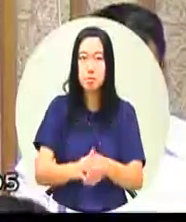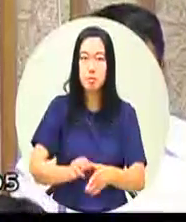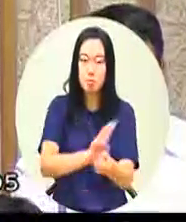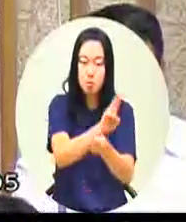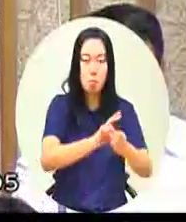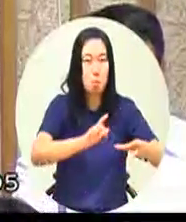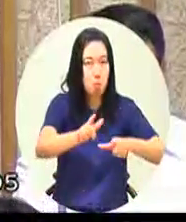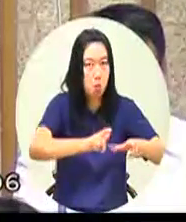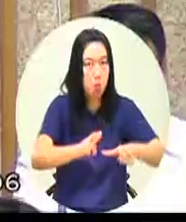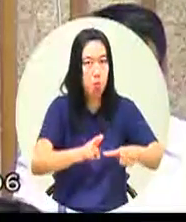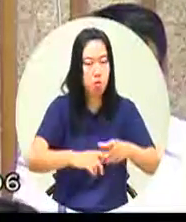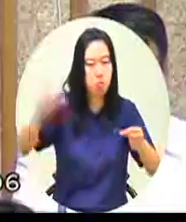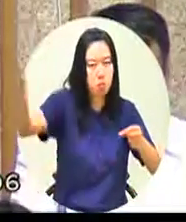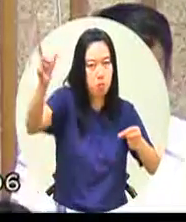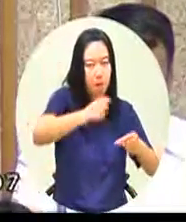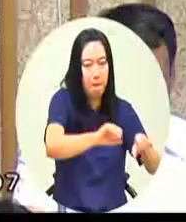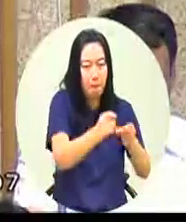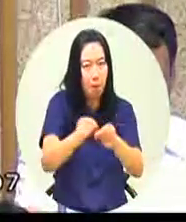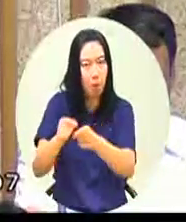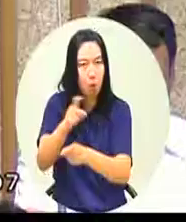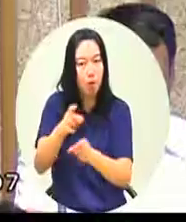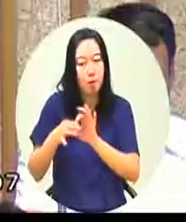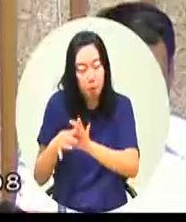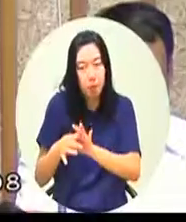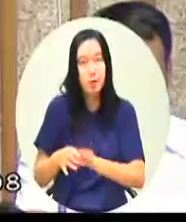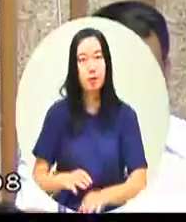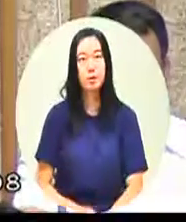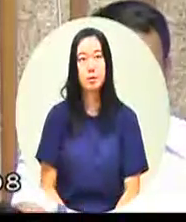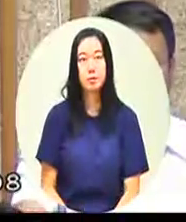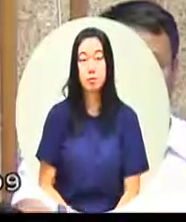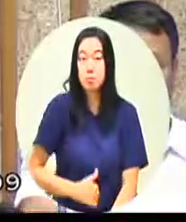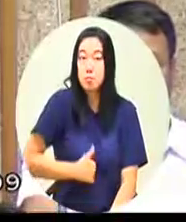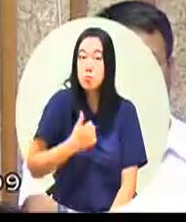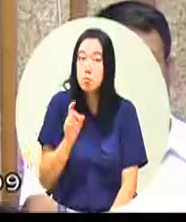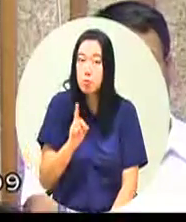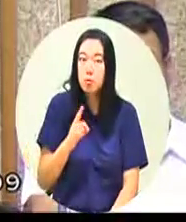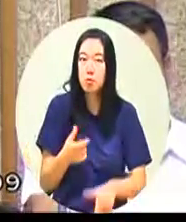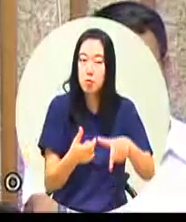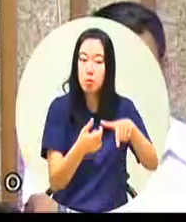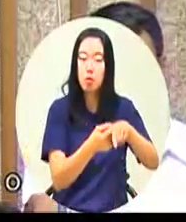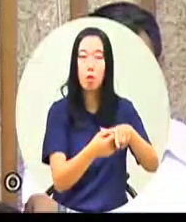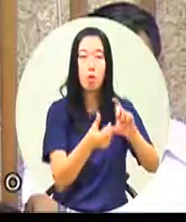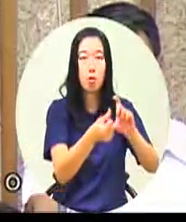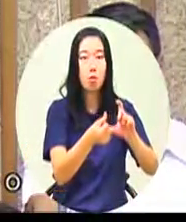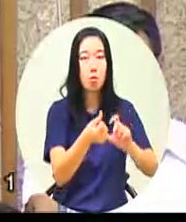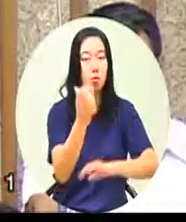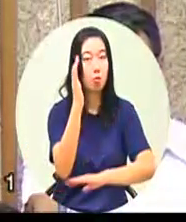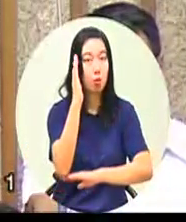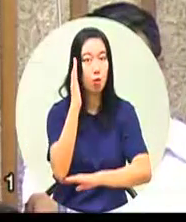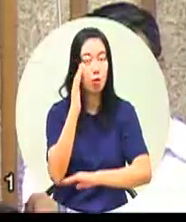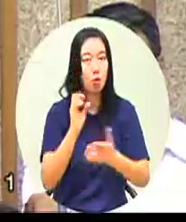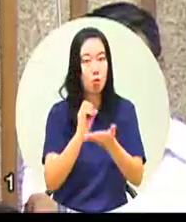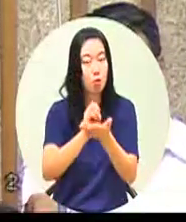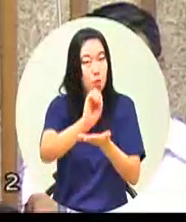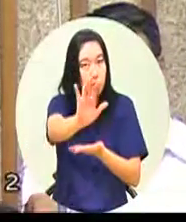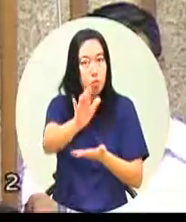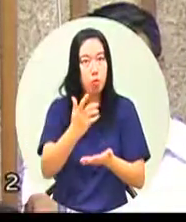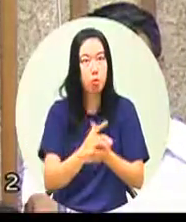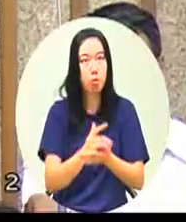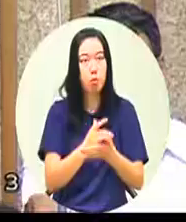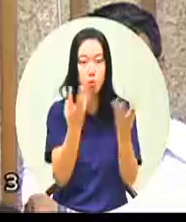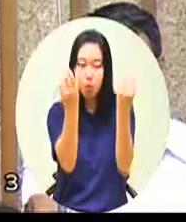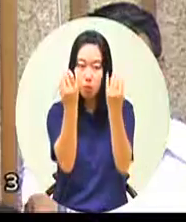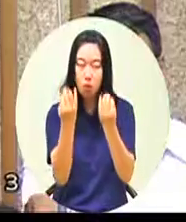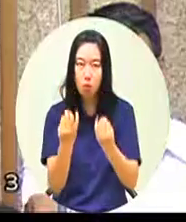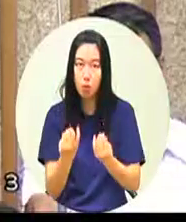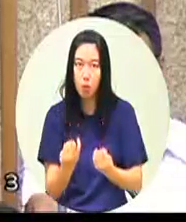地区这样的一个灾害的部分。当然，我想实际上公所报上来的部分，跟王议员之间的数据上面来讲，有